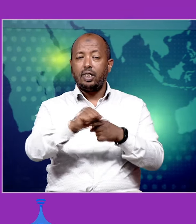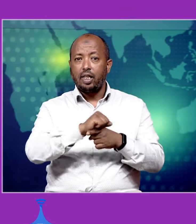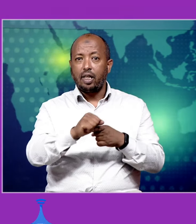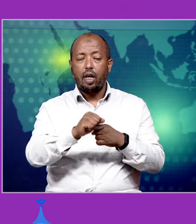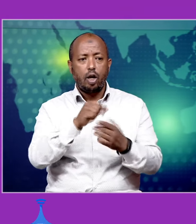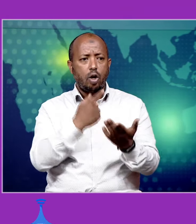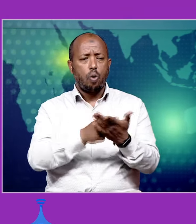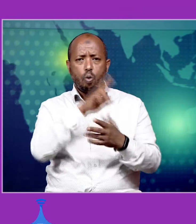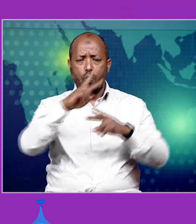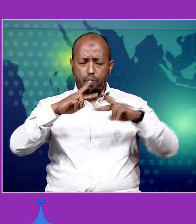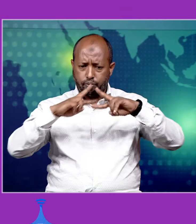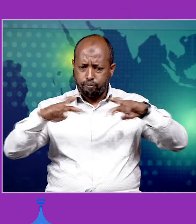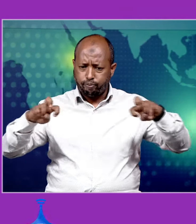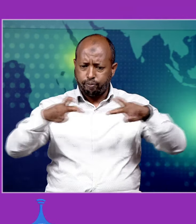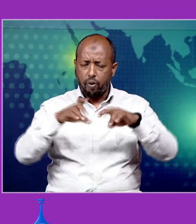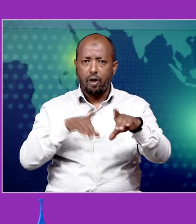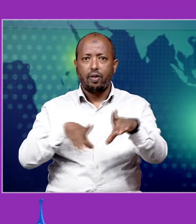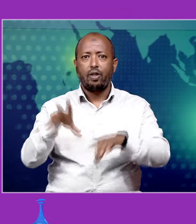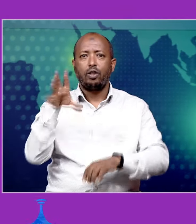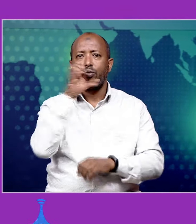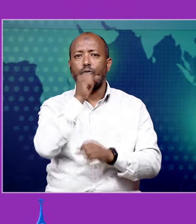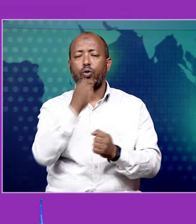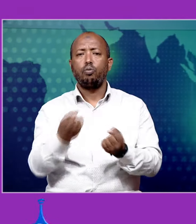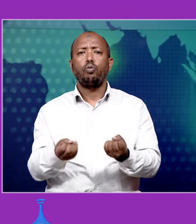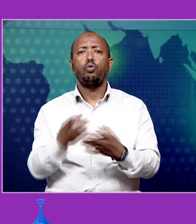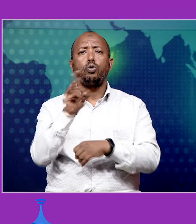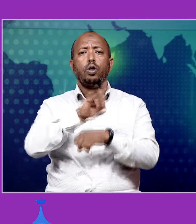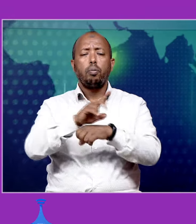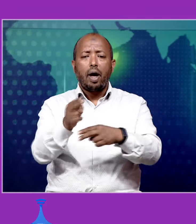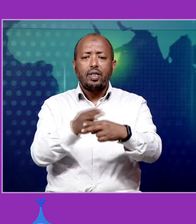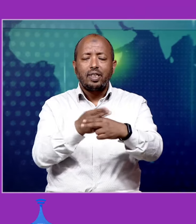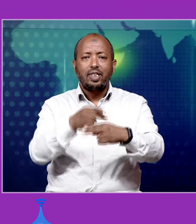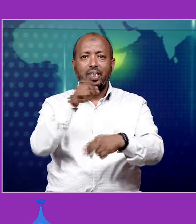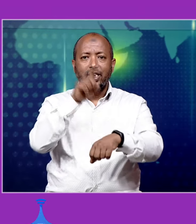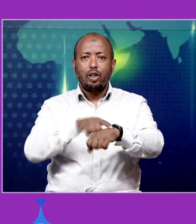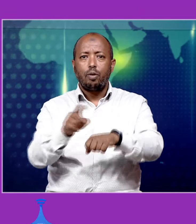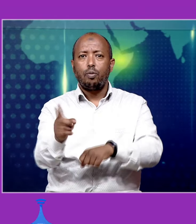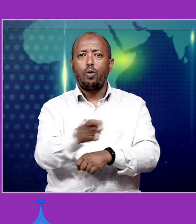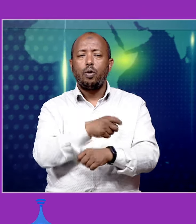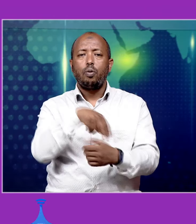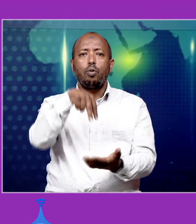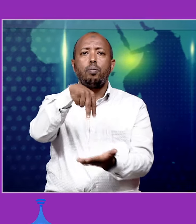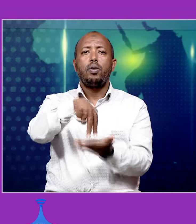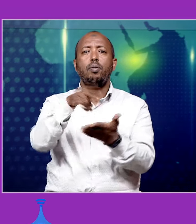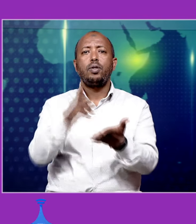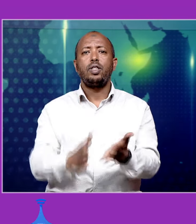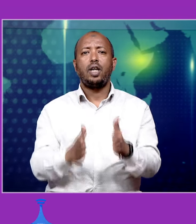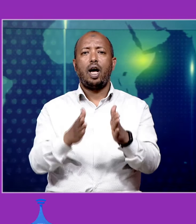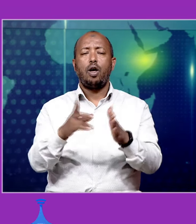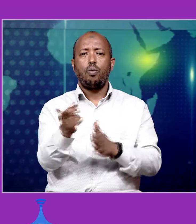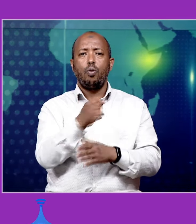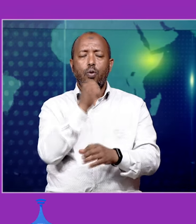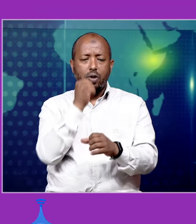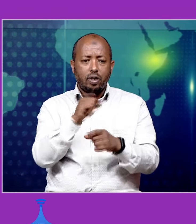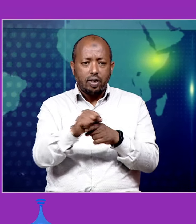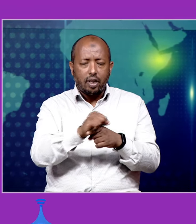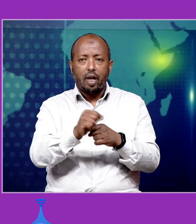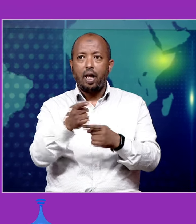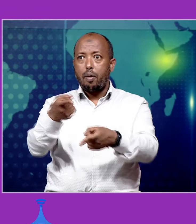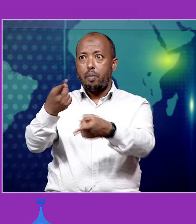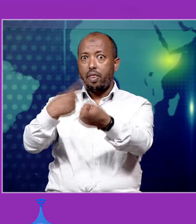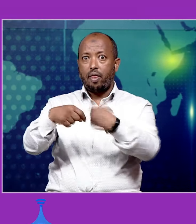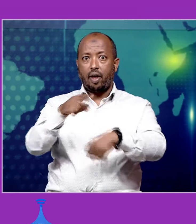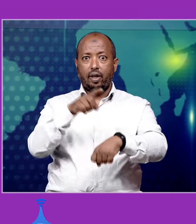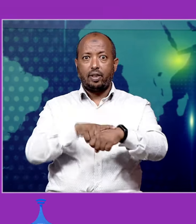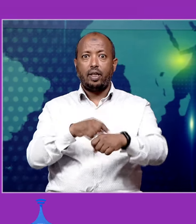كاينتانوال مالتنو سوزی گوش لات ارگزی میون لامده به نیاست آن آوردن نزیت قوامت سمت او یه